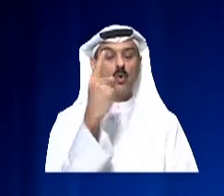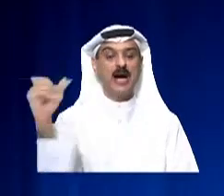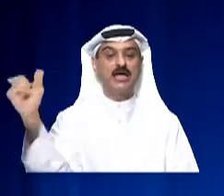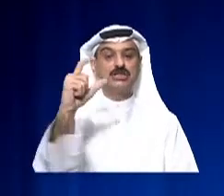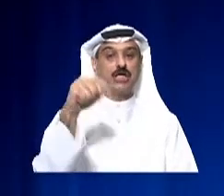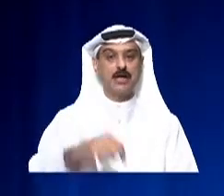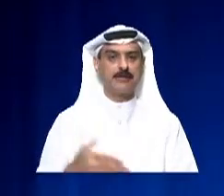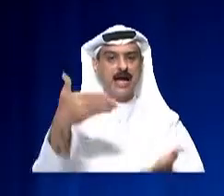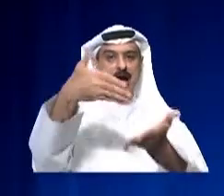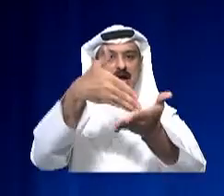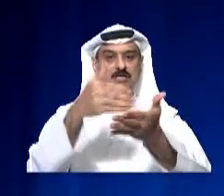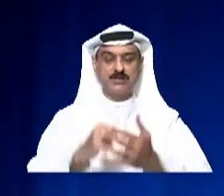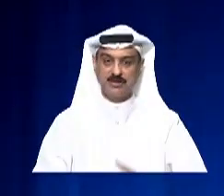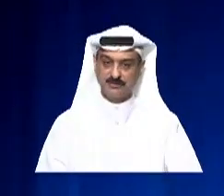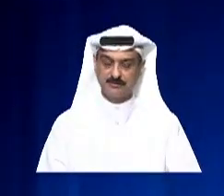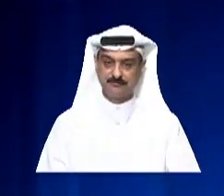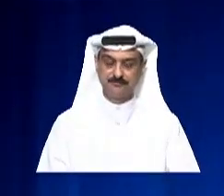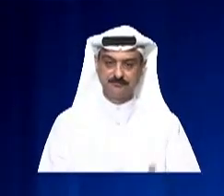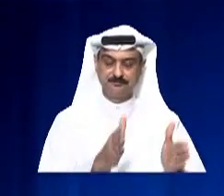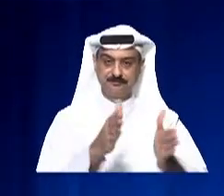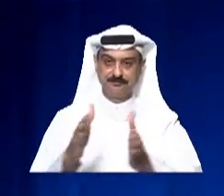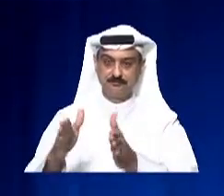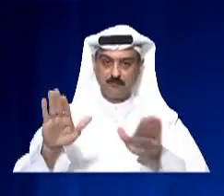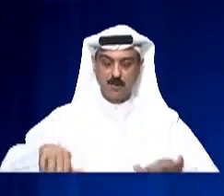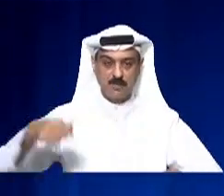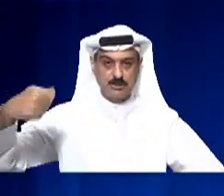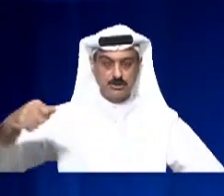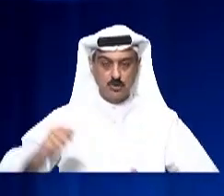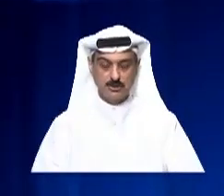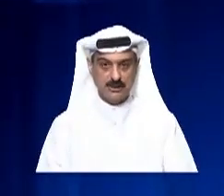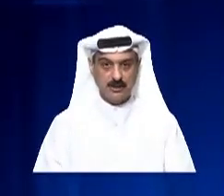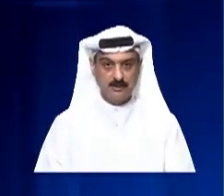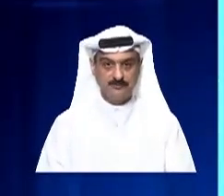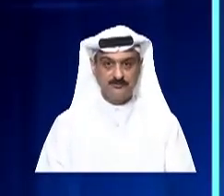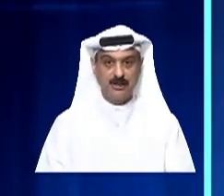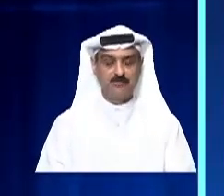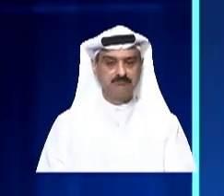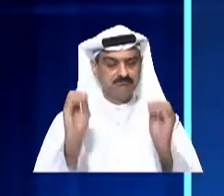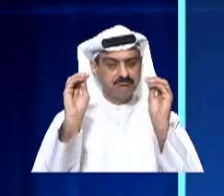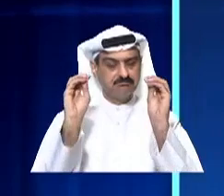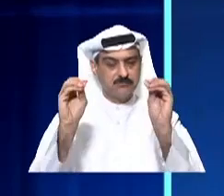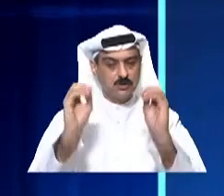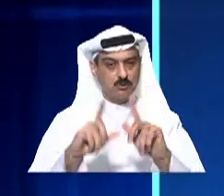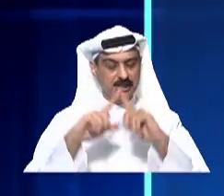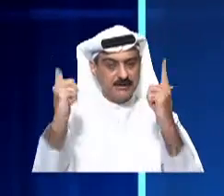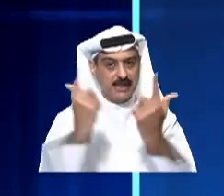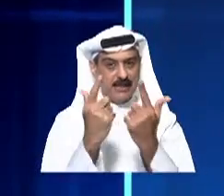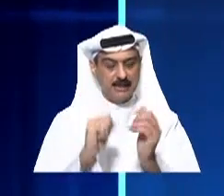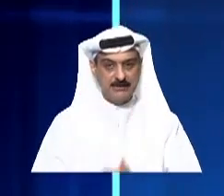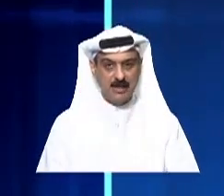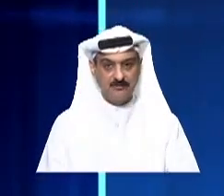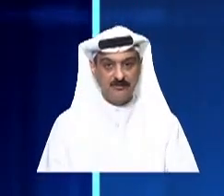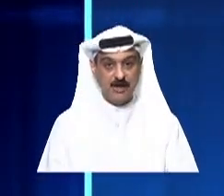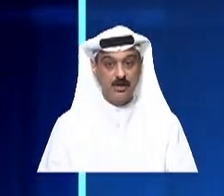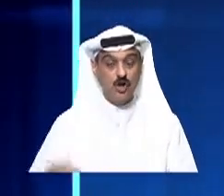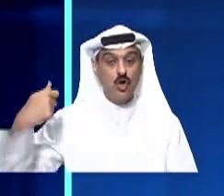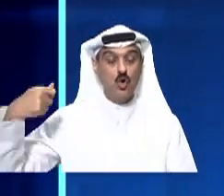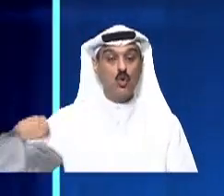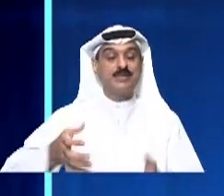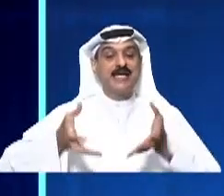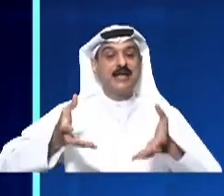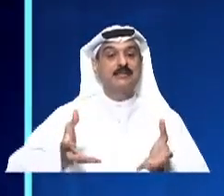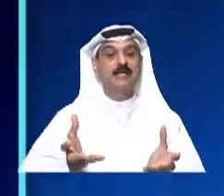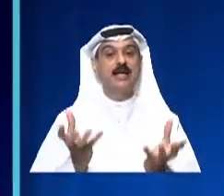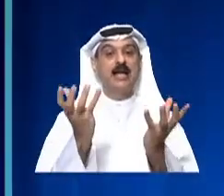تاريخه. ثم أحيط مجلس الوزراء علما بتوصية اللجنة بشأن العرض المقدم من قبل وزارة الأشغال العامة